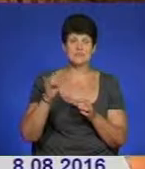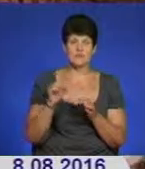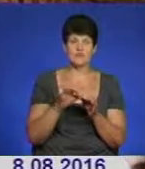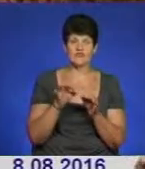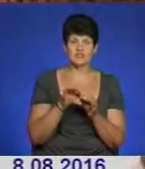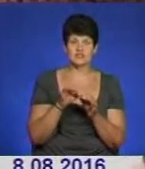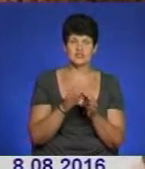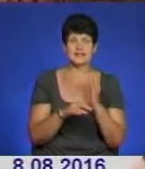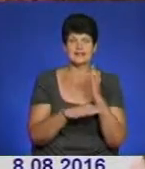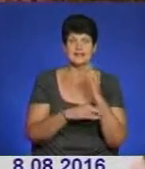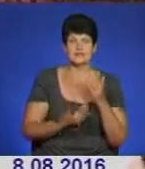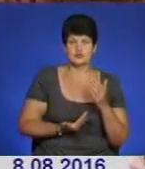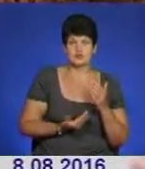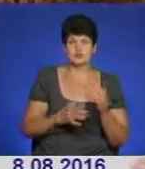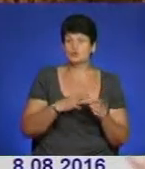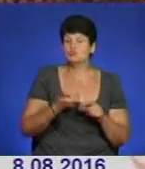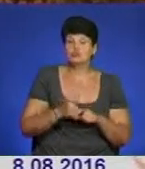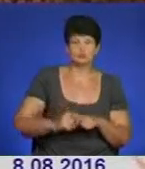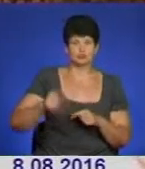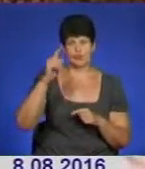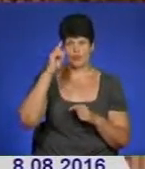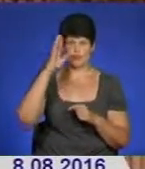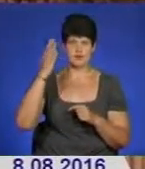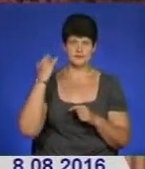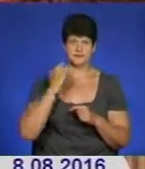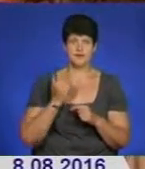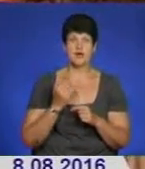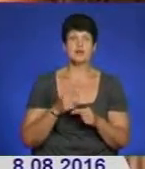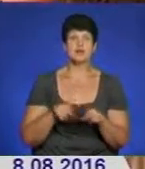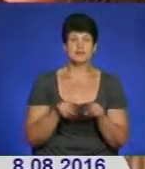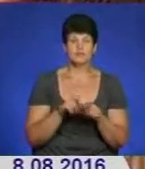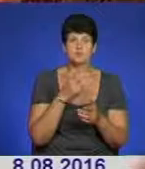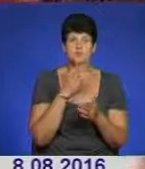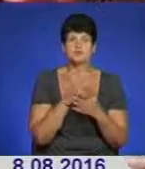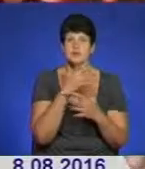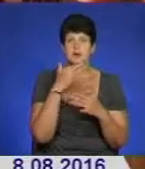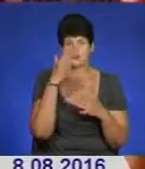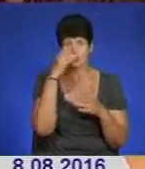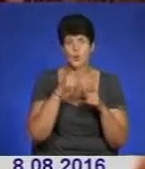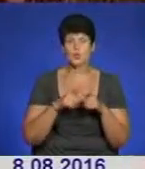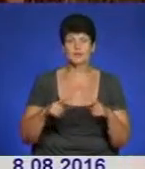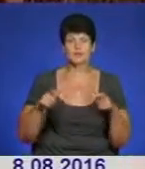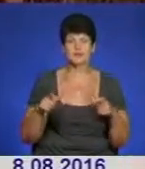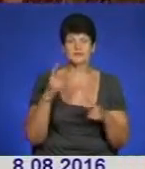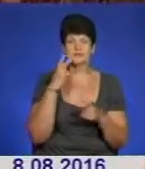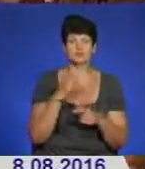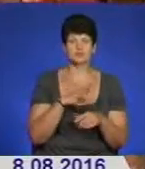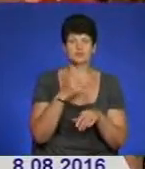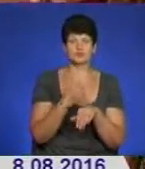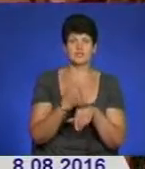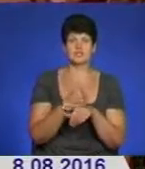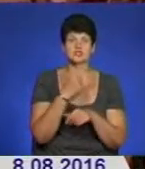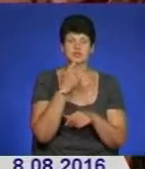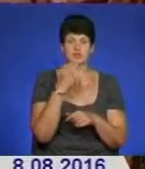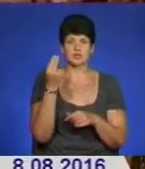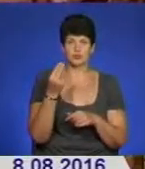було дуже популярним на Лемківщині. Так. І ви тут побачите, наприклад, багато рушників, домінував завжди червоний колір. І завжди